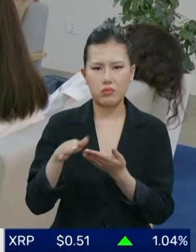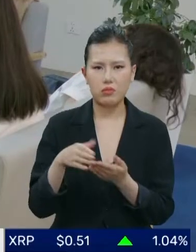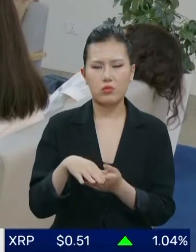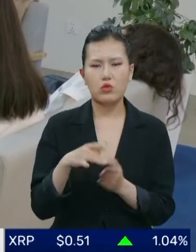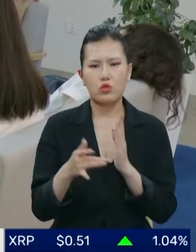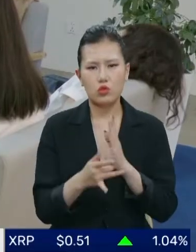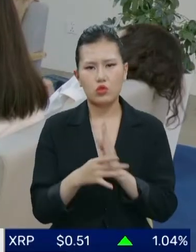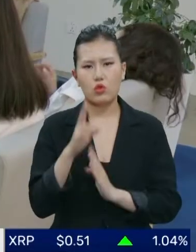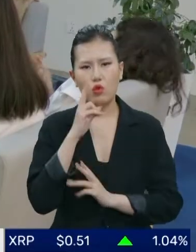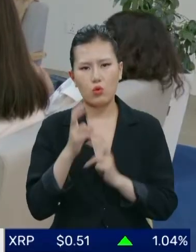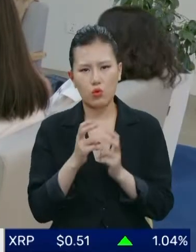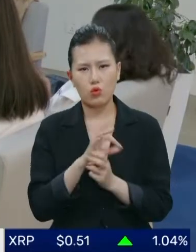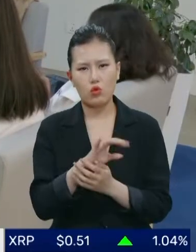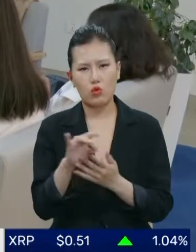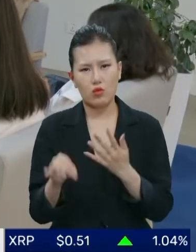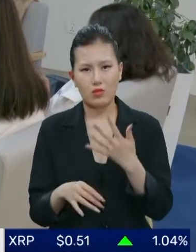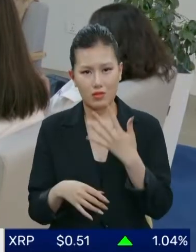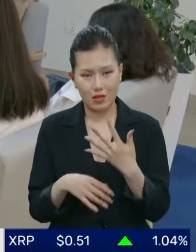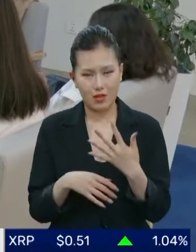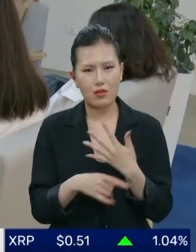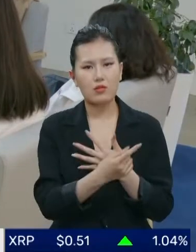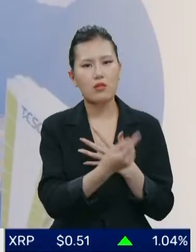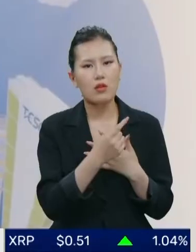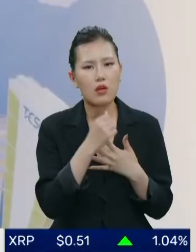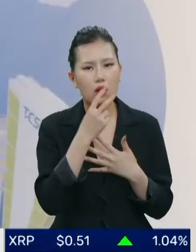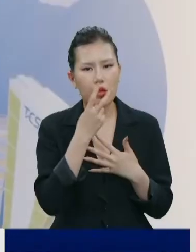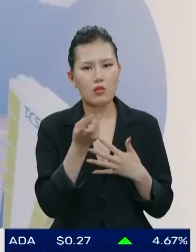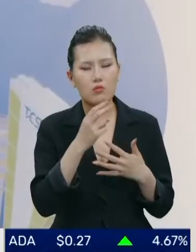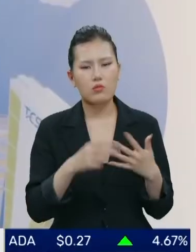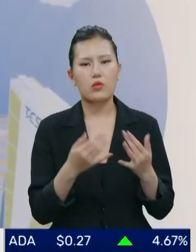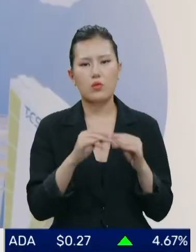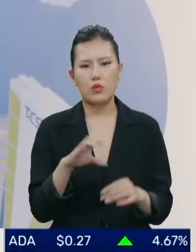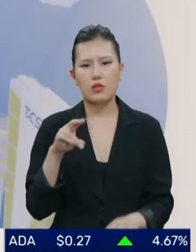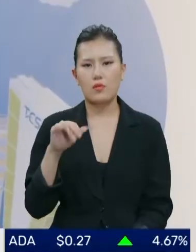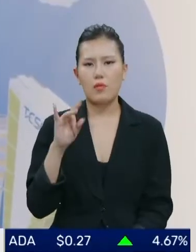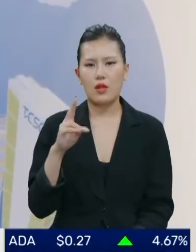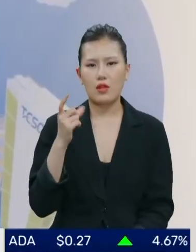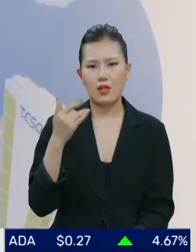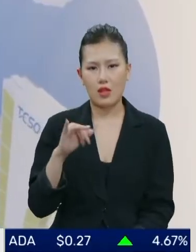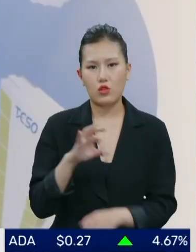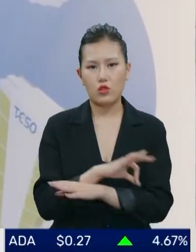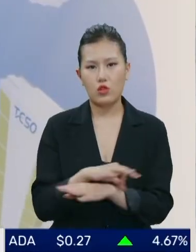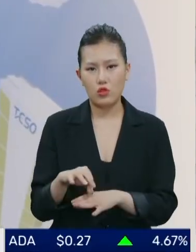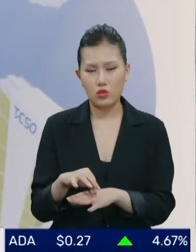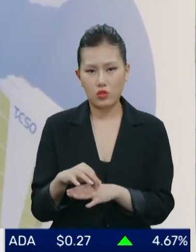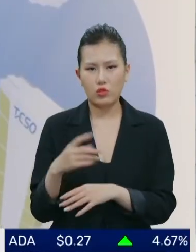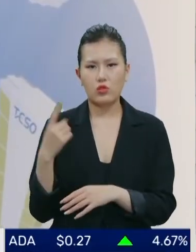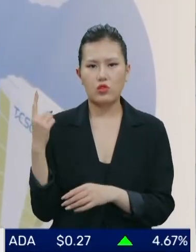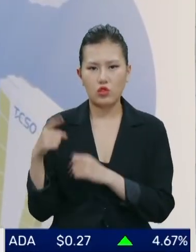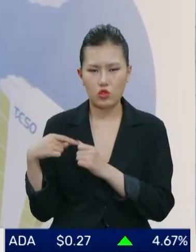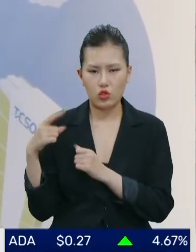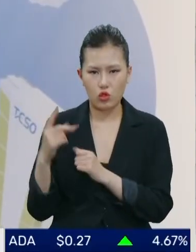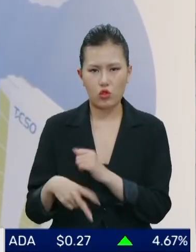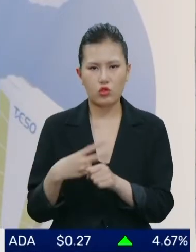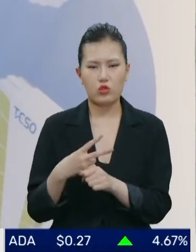чиглэлд оюутнуудын шин санааг шалгаруулдаг юм а. Spark Day төслийн уралдааныг бид нэр 2 дахь жилдээ амжилттай зохион байгуулж байна. Төслийн